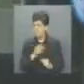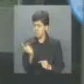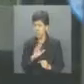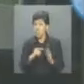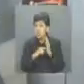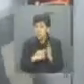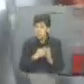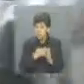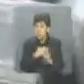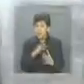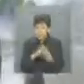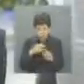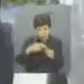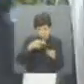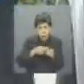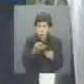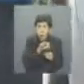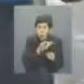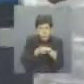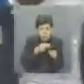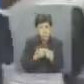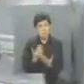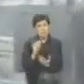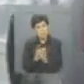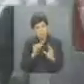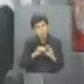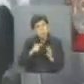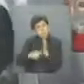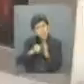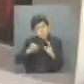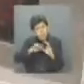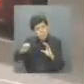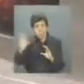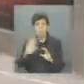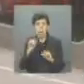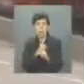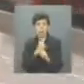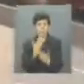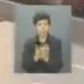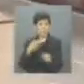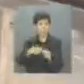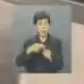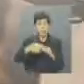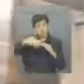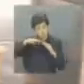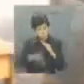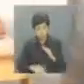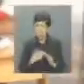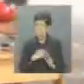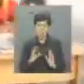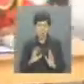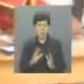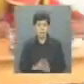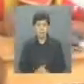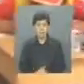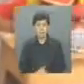การลดการใช้น้ำมันแต่กลับลดการเก็บเงินเข้ากองทุนน้ำมันเชื้อเพลิงเพื่อให้ราคาน้ำมันถูกลงโดยไม่จำเป็นค่ะ